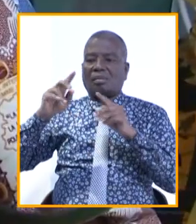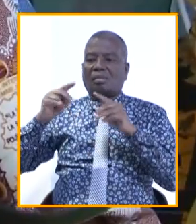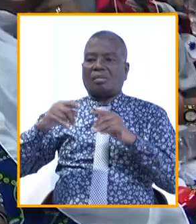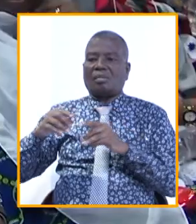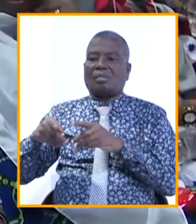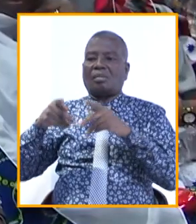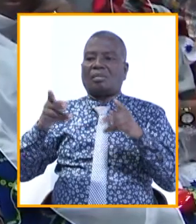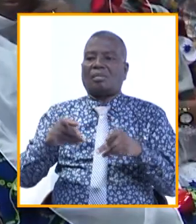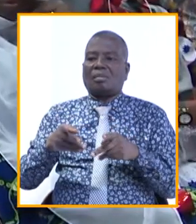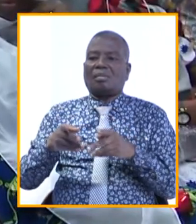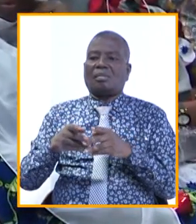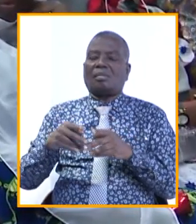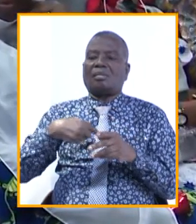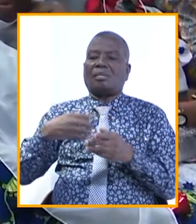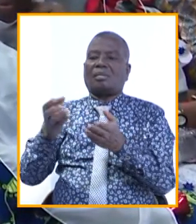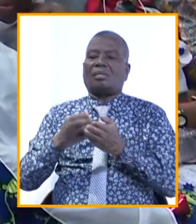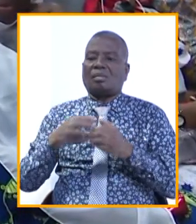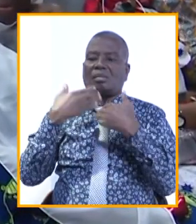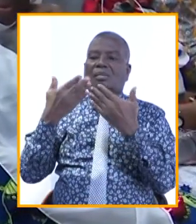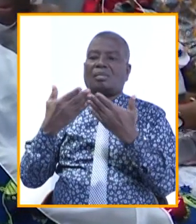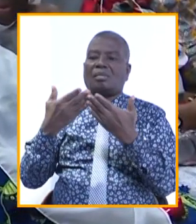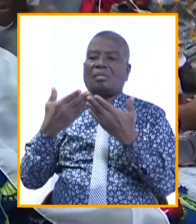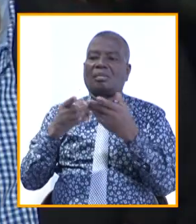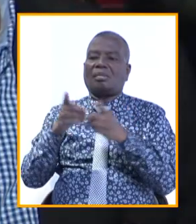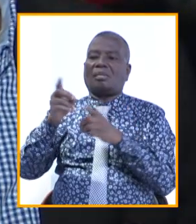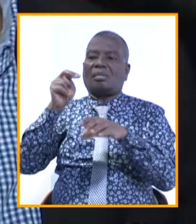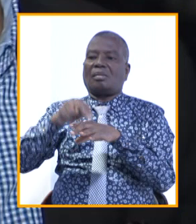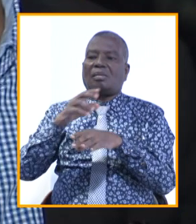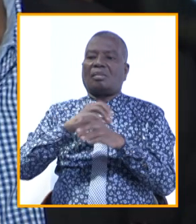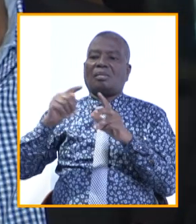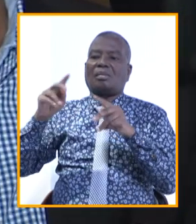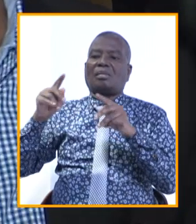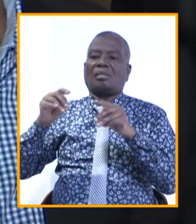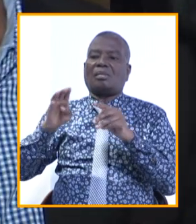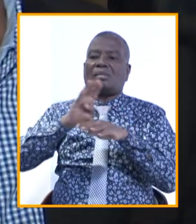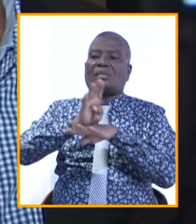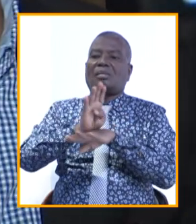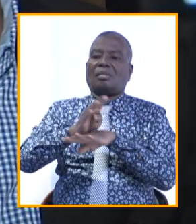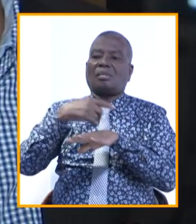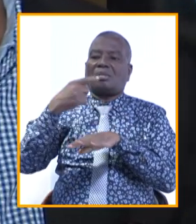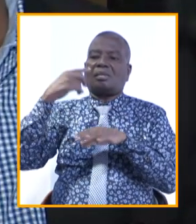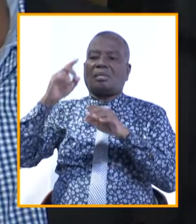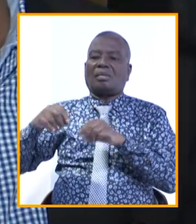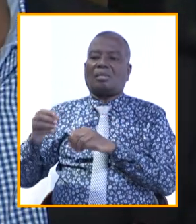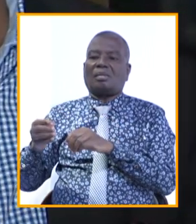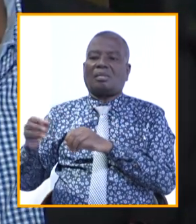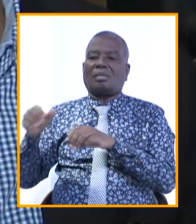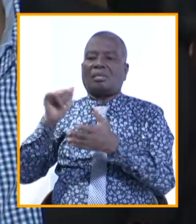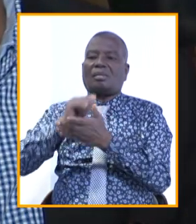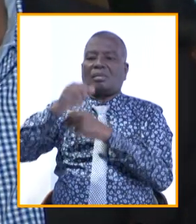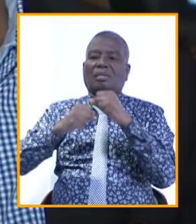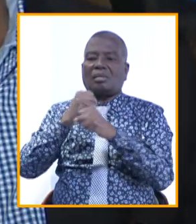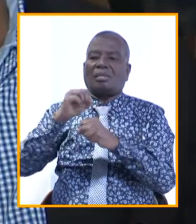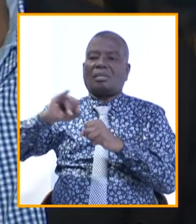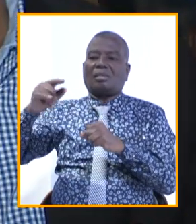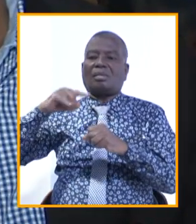des vacances saines. Je voulais vraiment remercier la direction même de RTI Boaké qui a pu concocter cette année, il